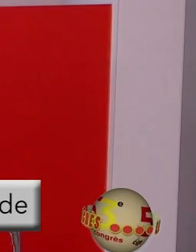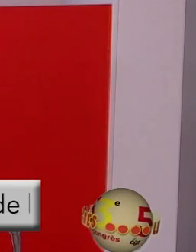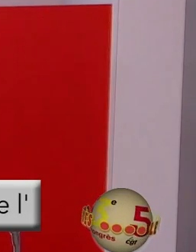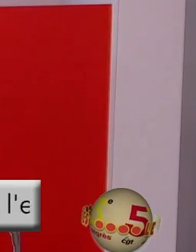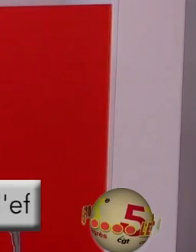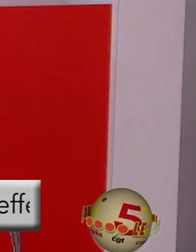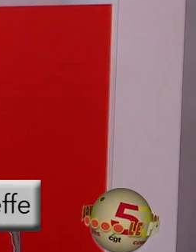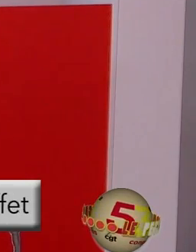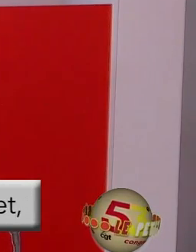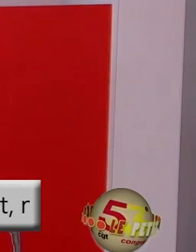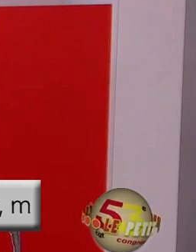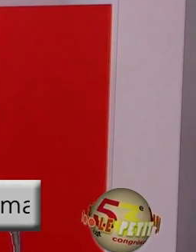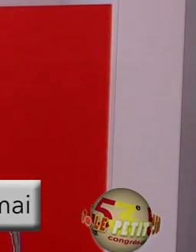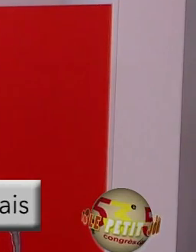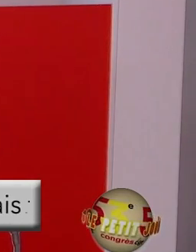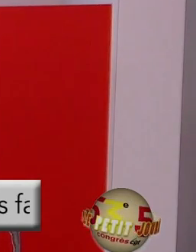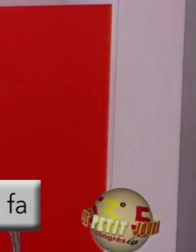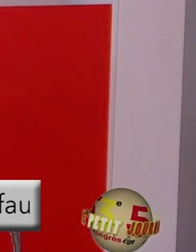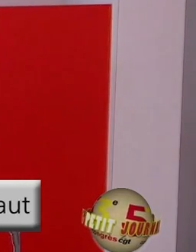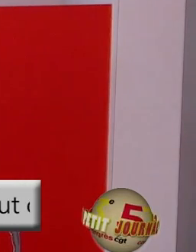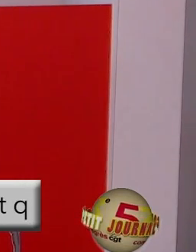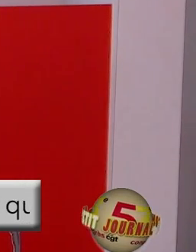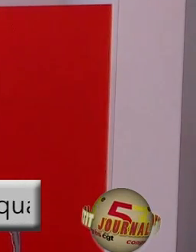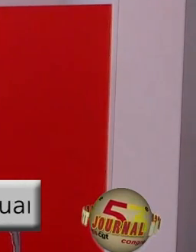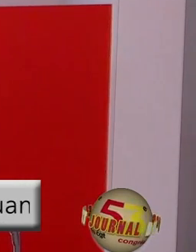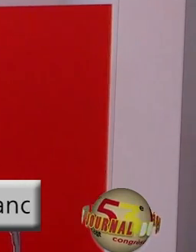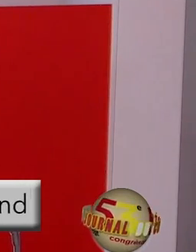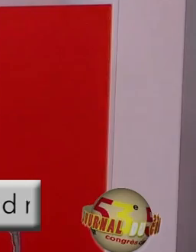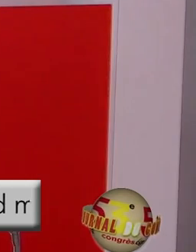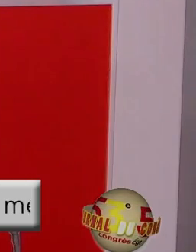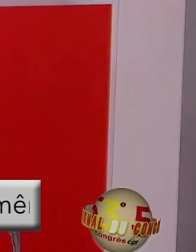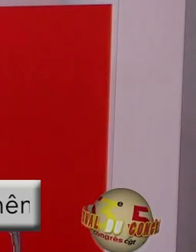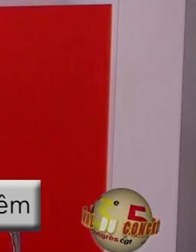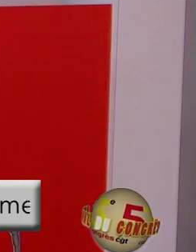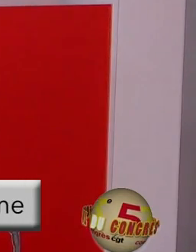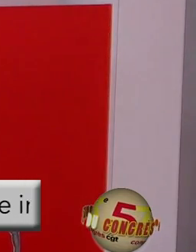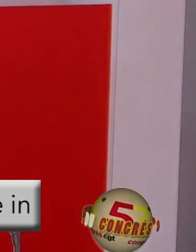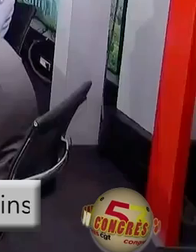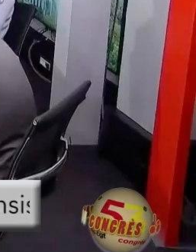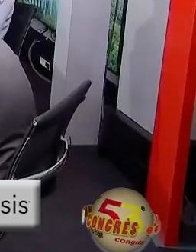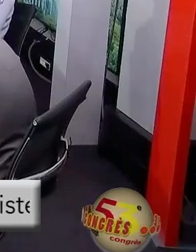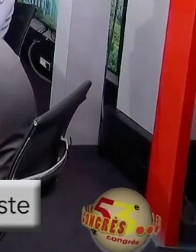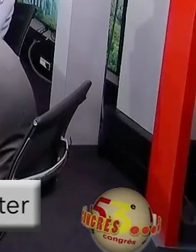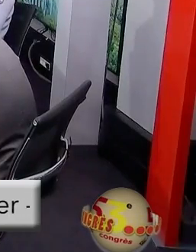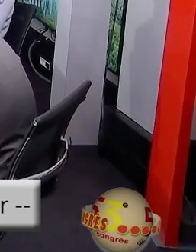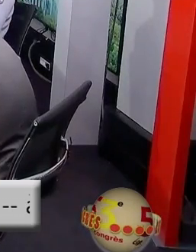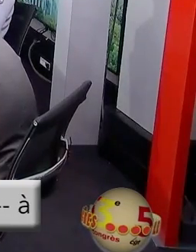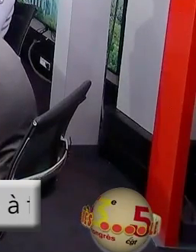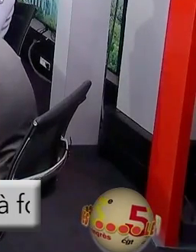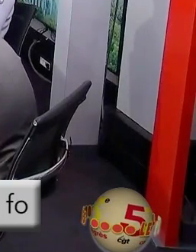sens. C'est une avancée à laquelle nous n'avions jamais pensé. Si c'est le cas, c'est enfin la reconnaissance de l'expertise de la CGT